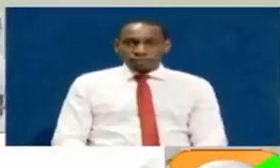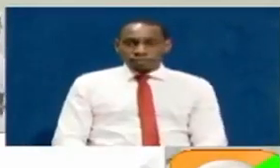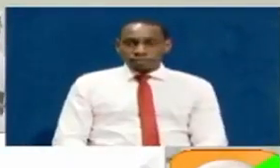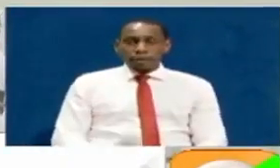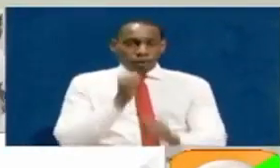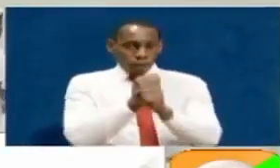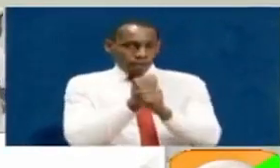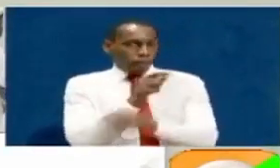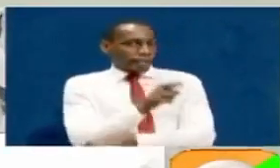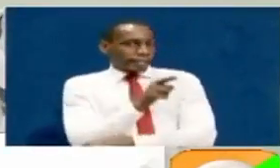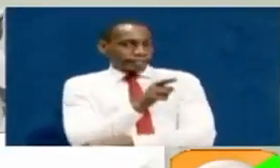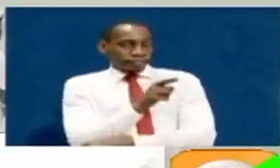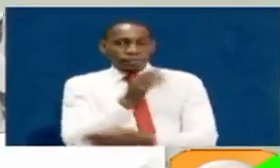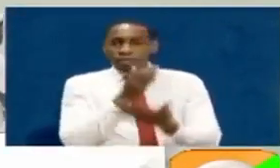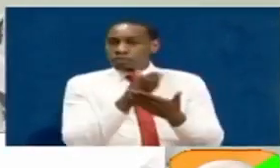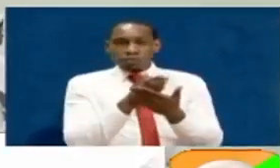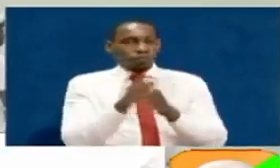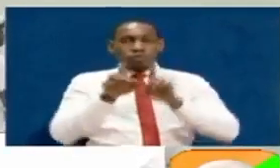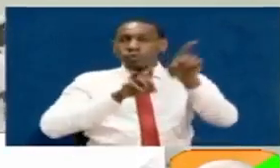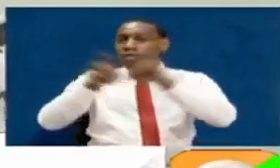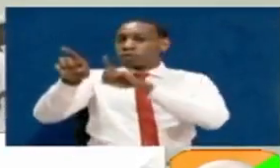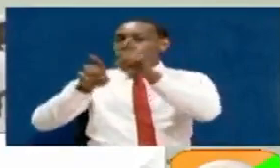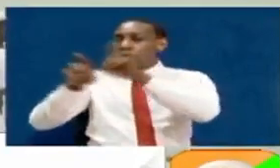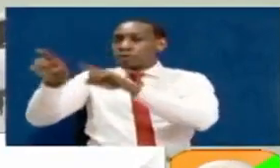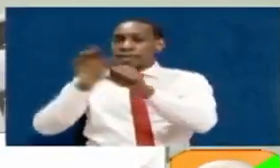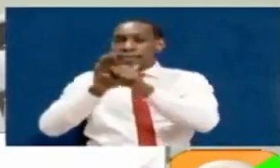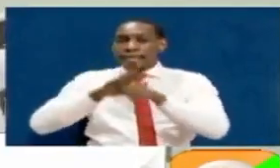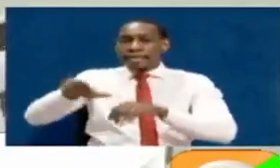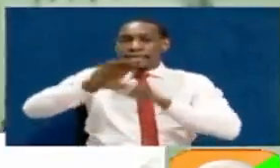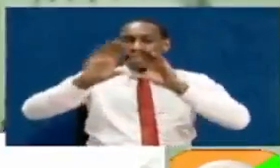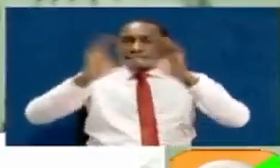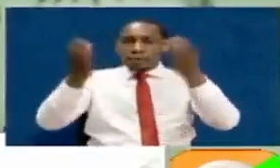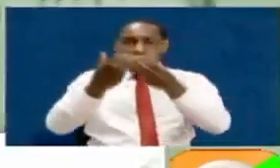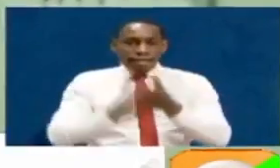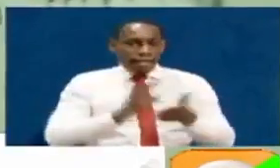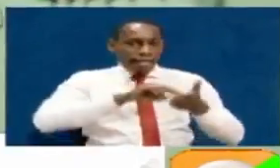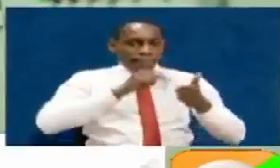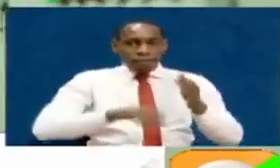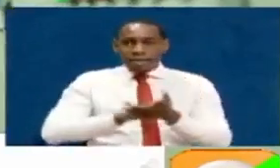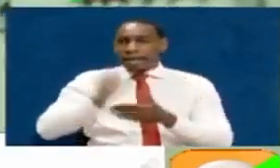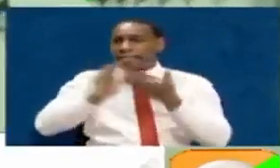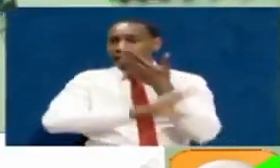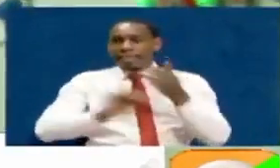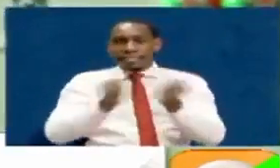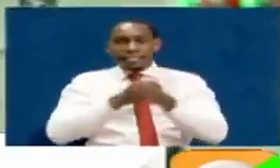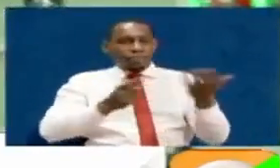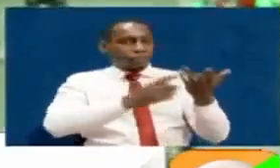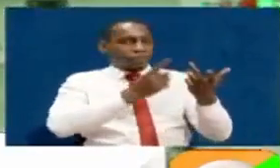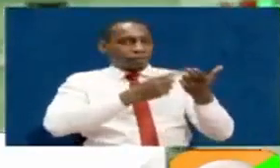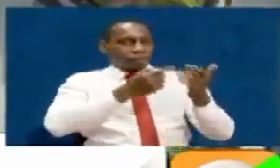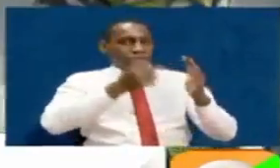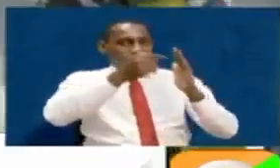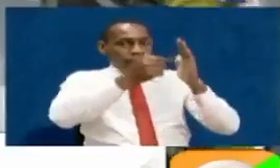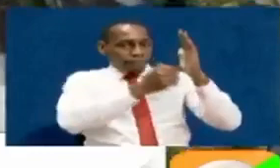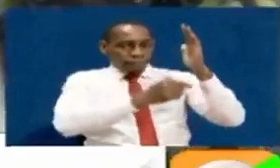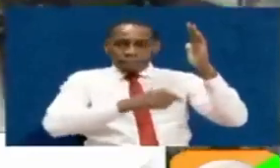Hii kazi imenitembeza maeneo mengi sana ulimwenguni. Yaani nchi hata ambazo siwezi nikazihesabu